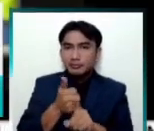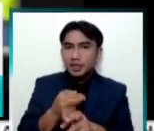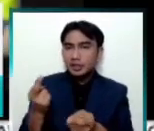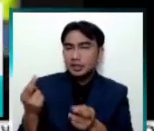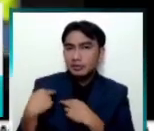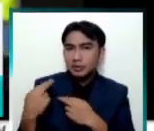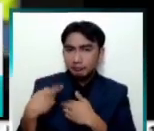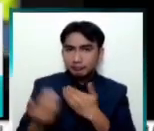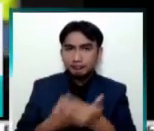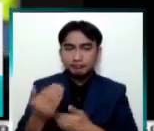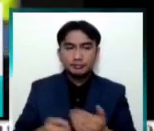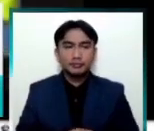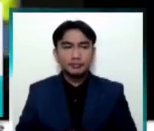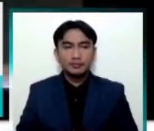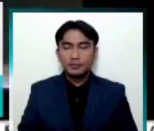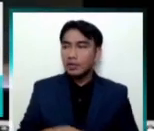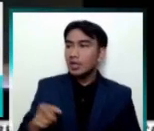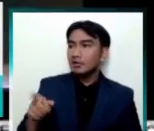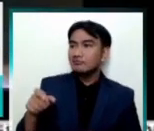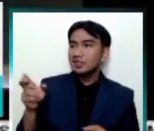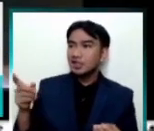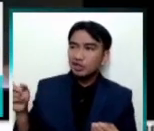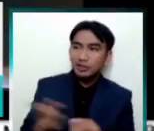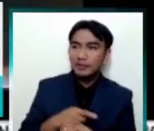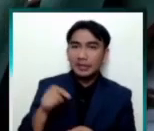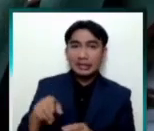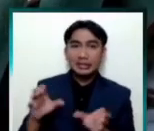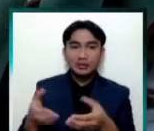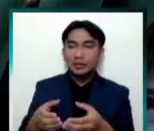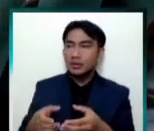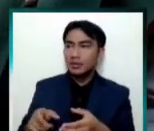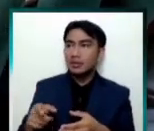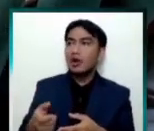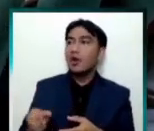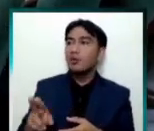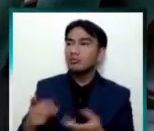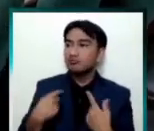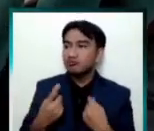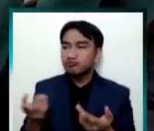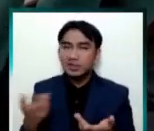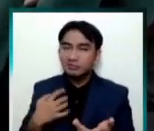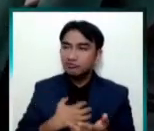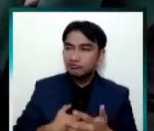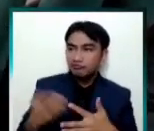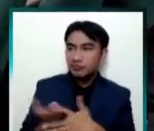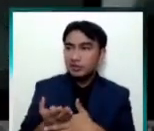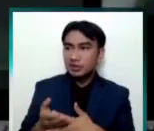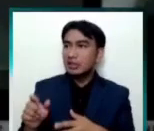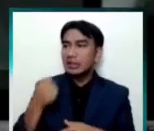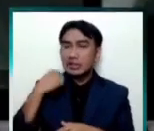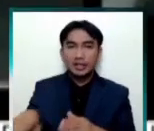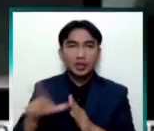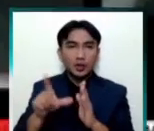to, ha? Otherwise, i-demanda ko kayo. That is against the law. Pinuna rin ng mga senador ang performance rate ng PhilMEC.